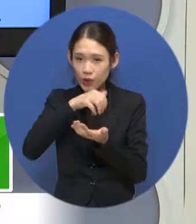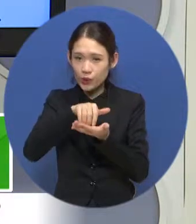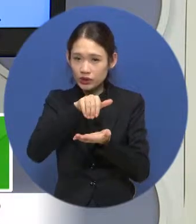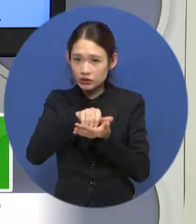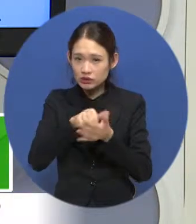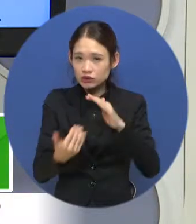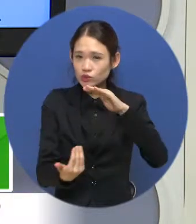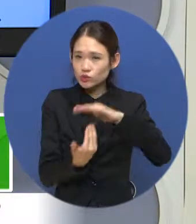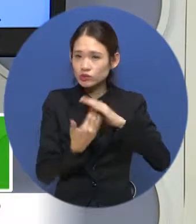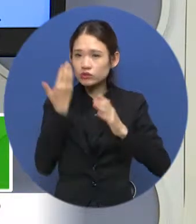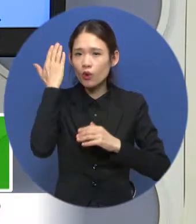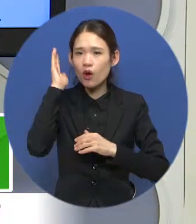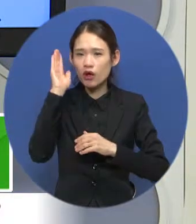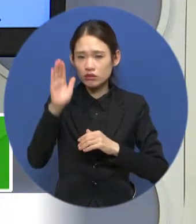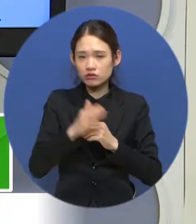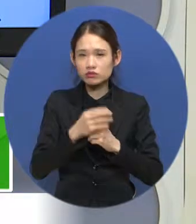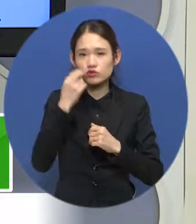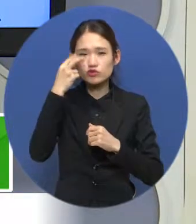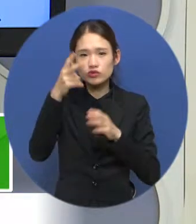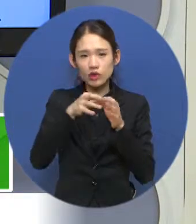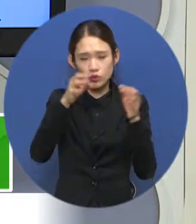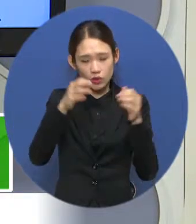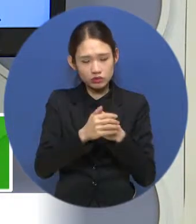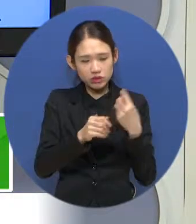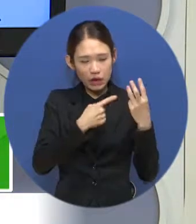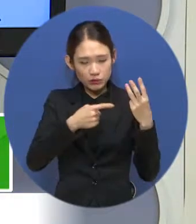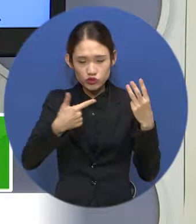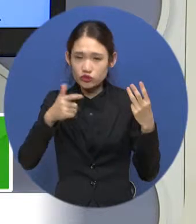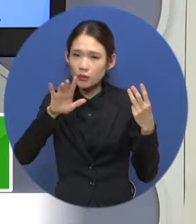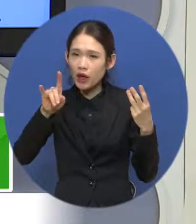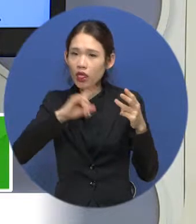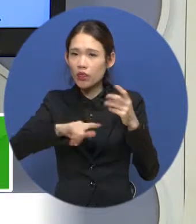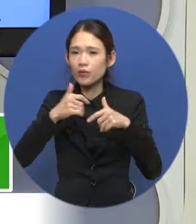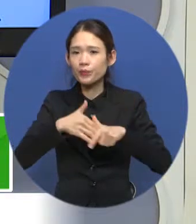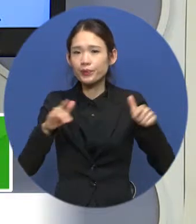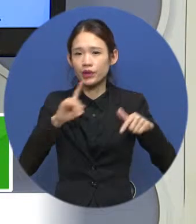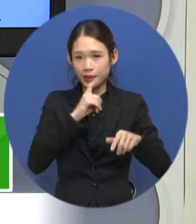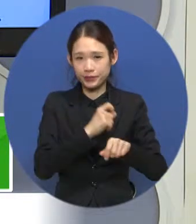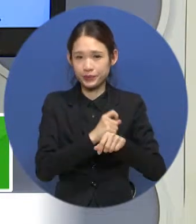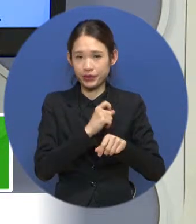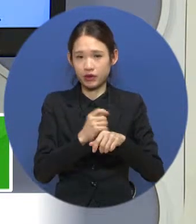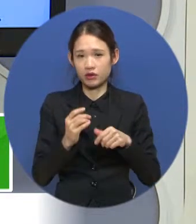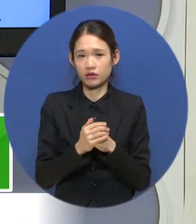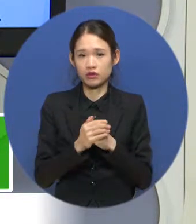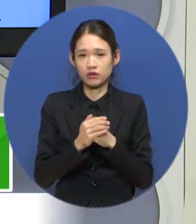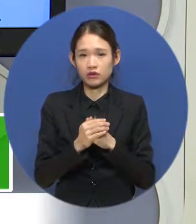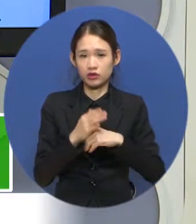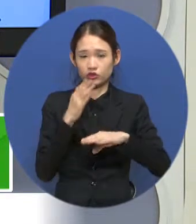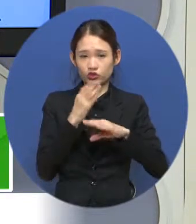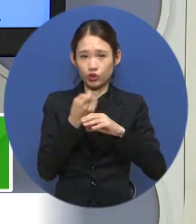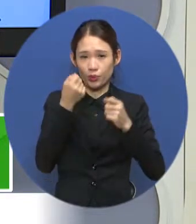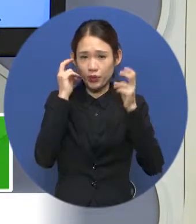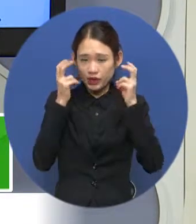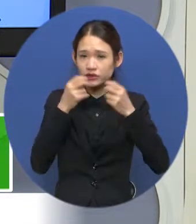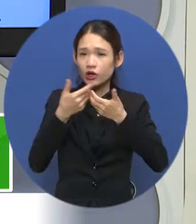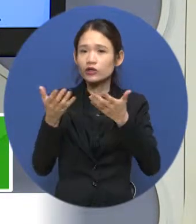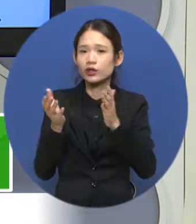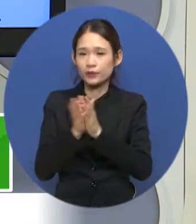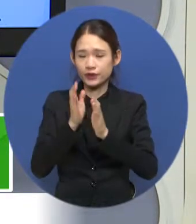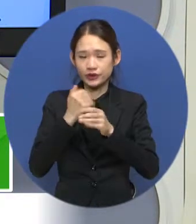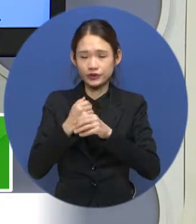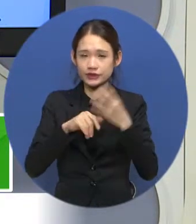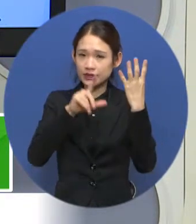최근 두 달간 3.6 빼 의 증가세를 보이고 있는데요 또한 중소벤처기업 분은 다음 달 부터